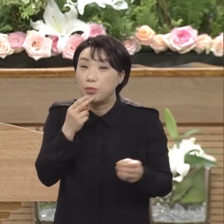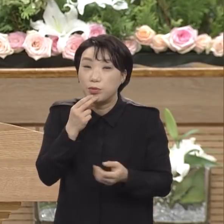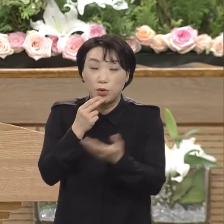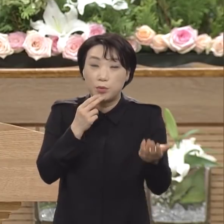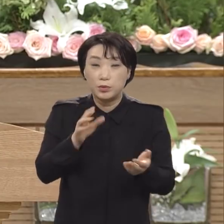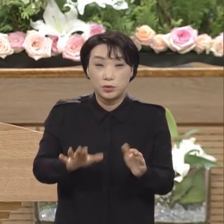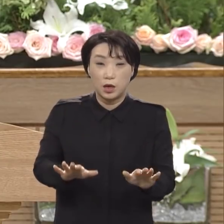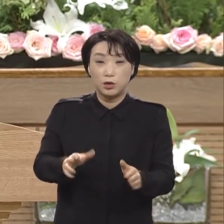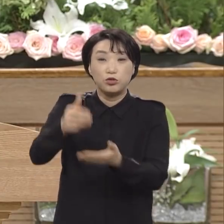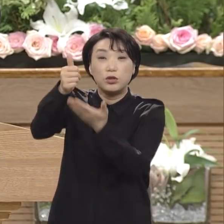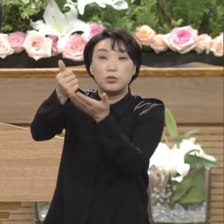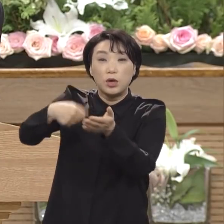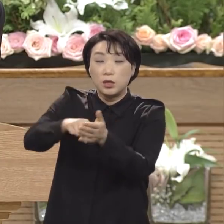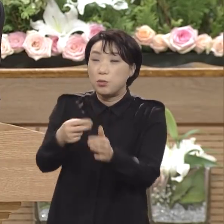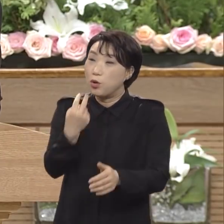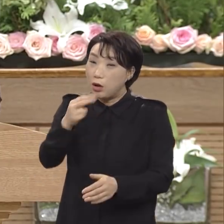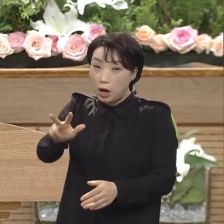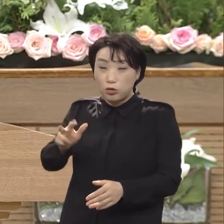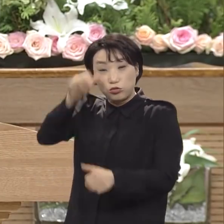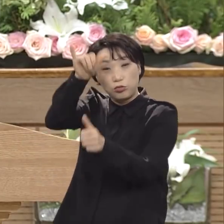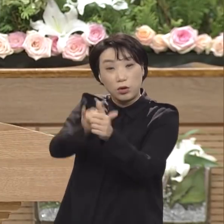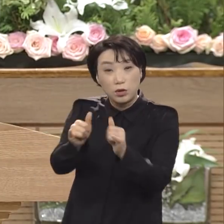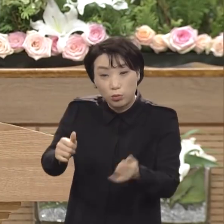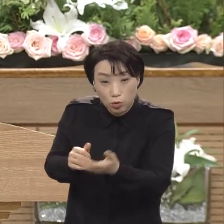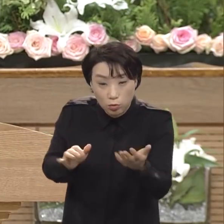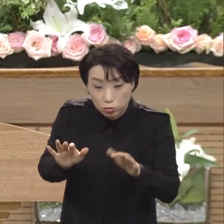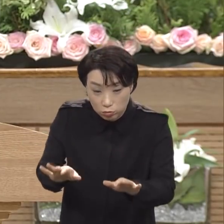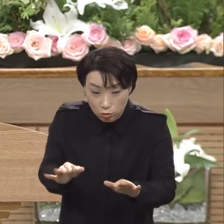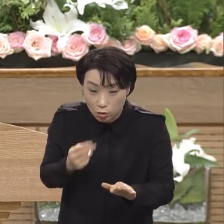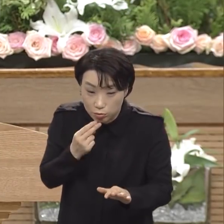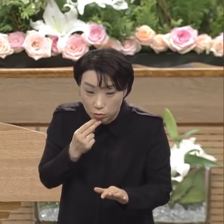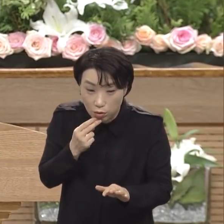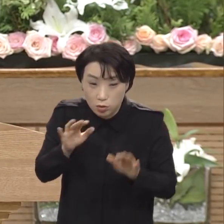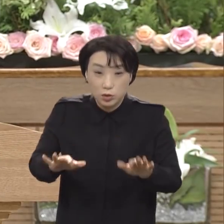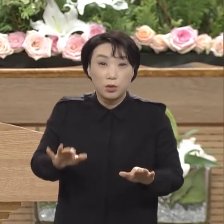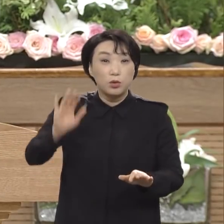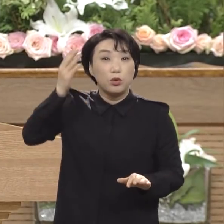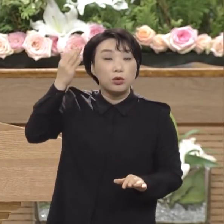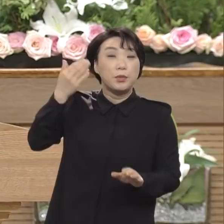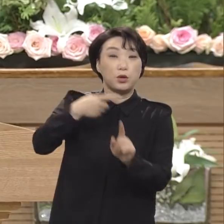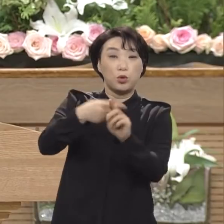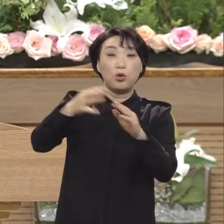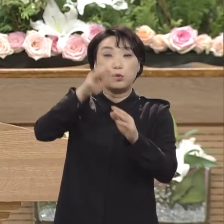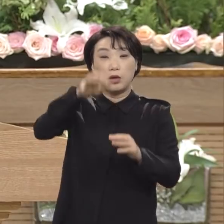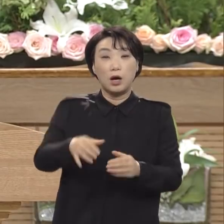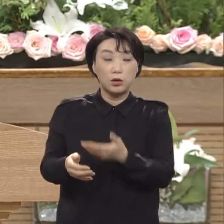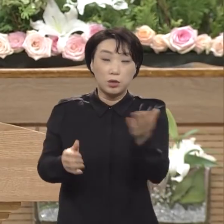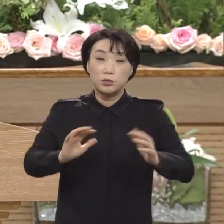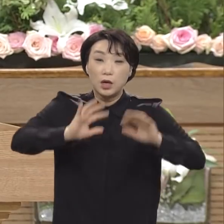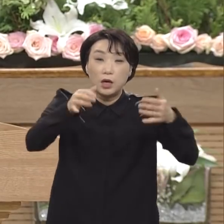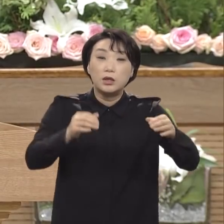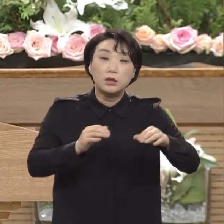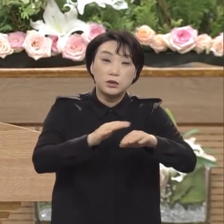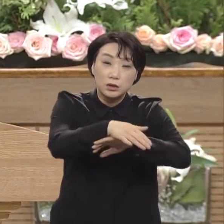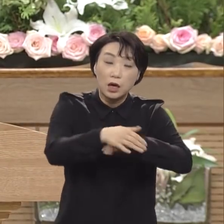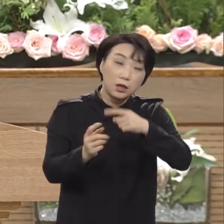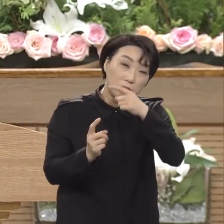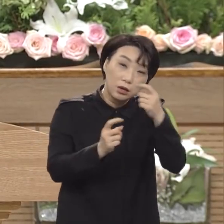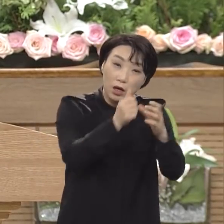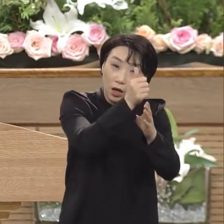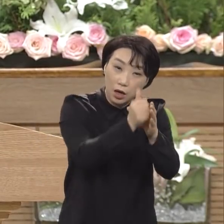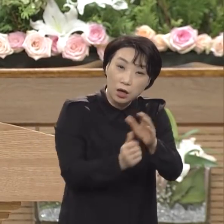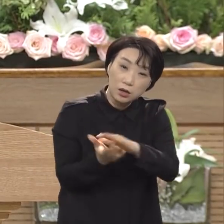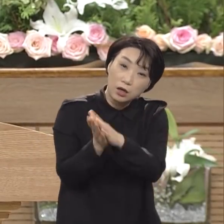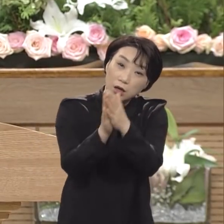주를 향해서 충성하는 사람이 없어. 그러면 지금 현대교회가 얼마나 세속적으로 타락하고